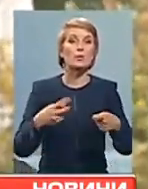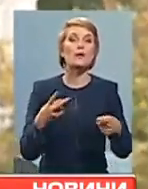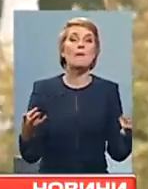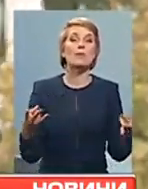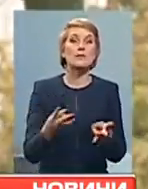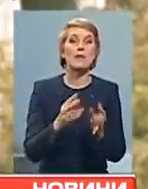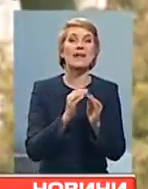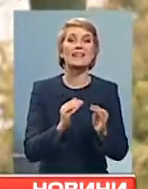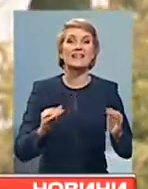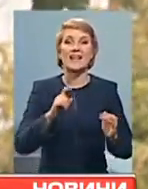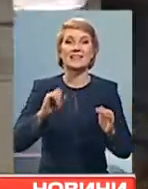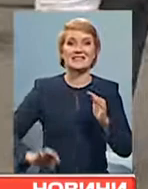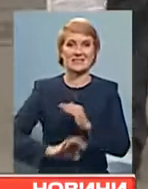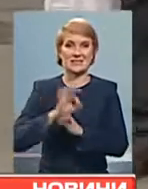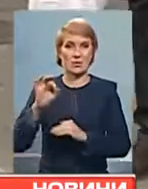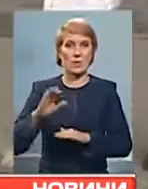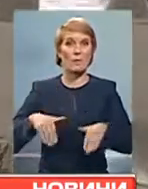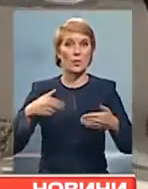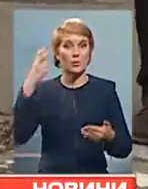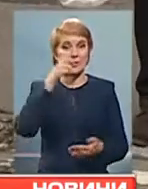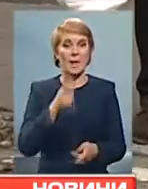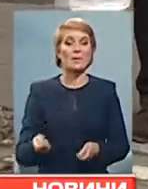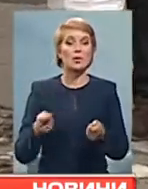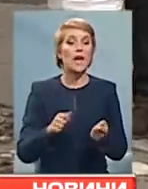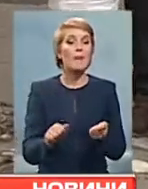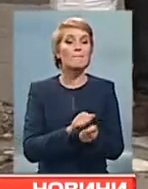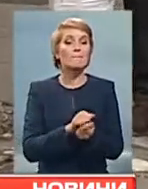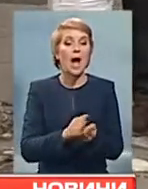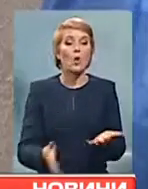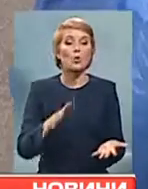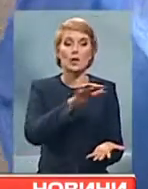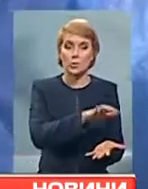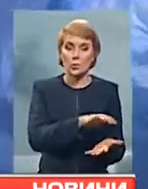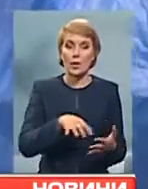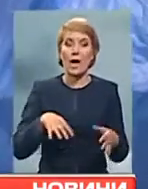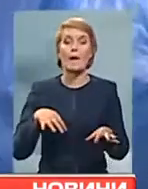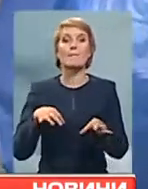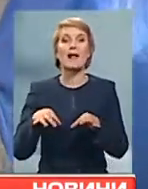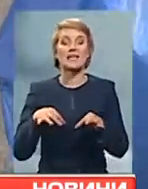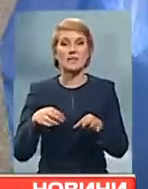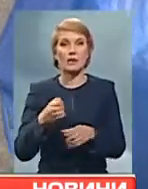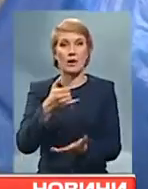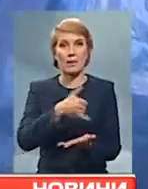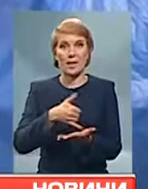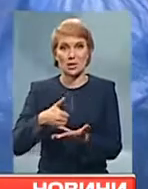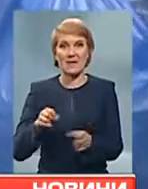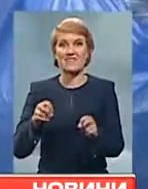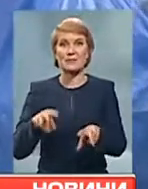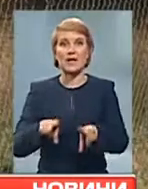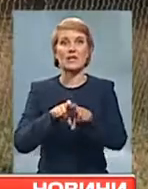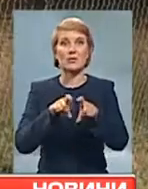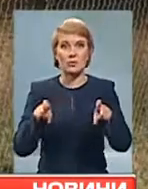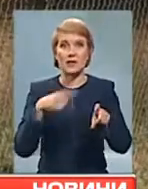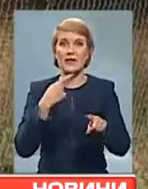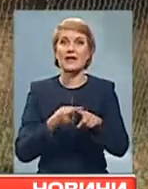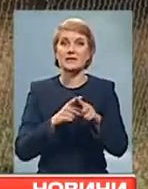Організатори пропонують киянам долучитися до акції, приносити макулатуру та пластикові пляшки до спеціальних пунктів приймання і там зазначити, що